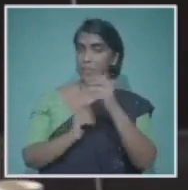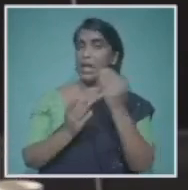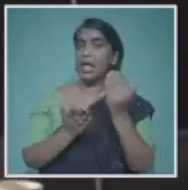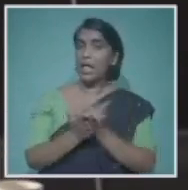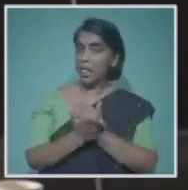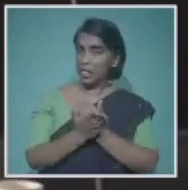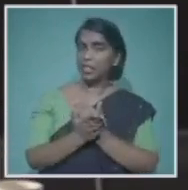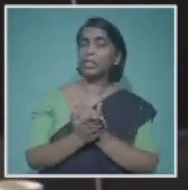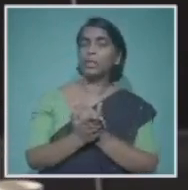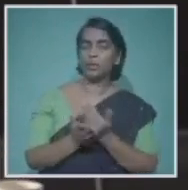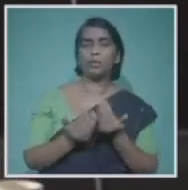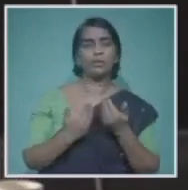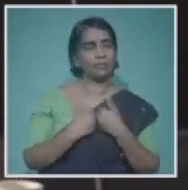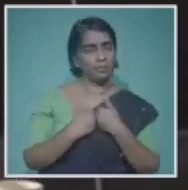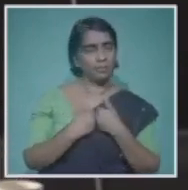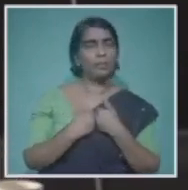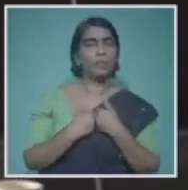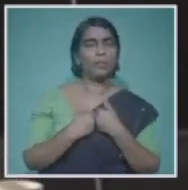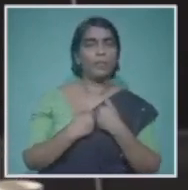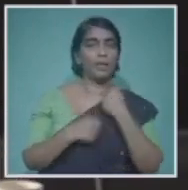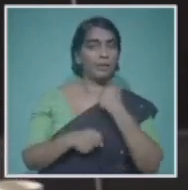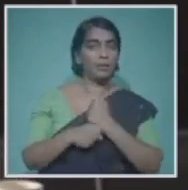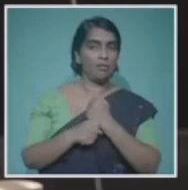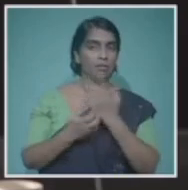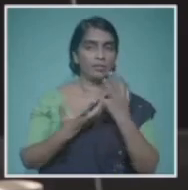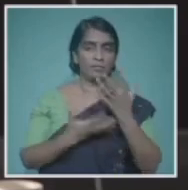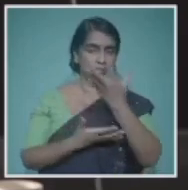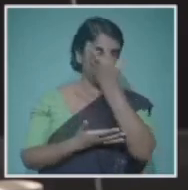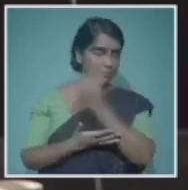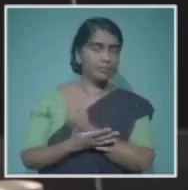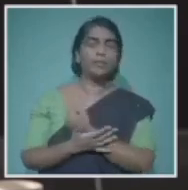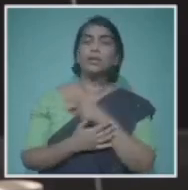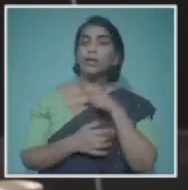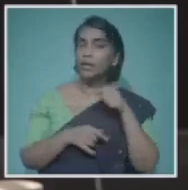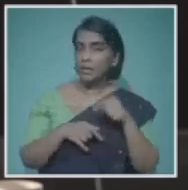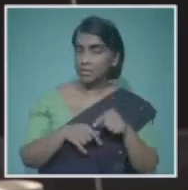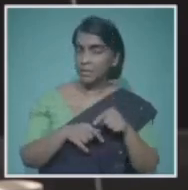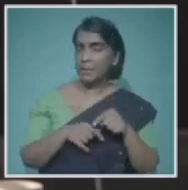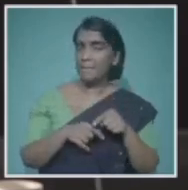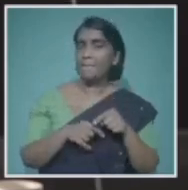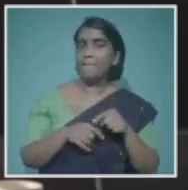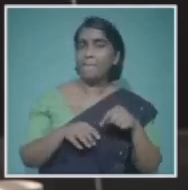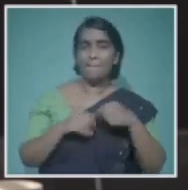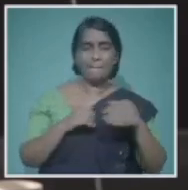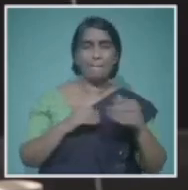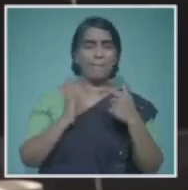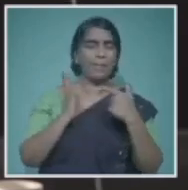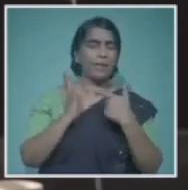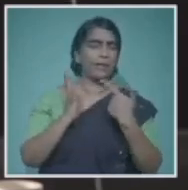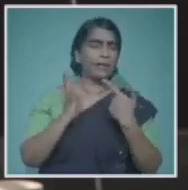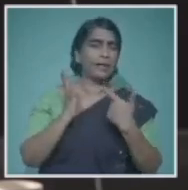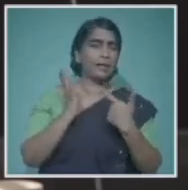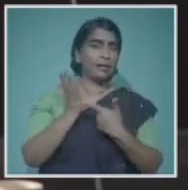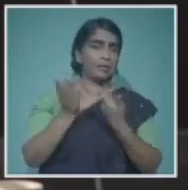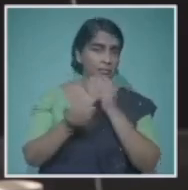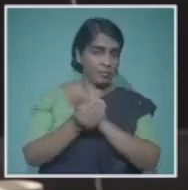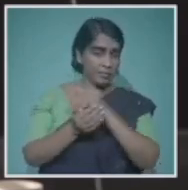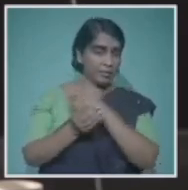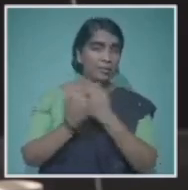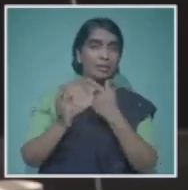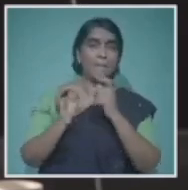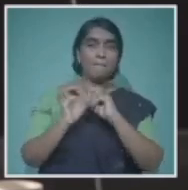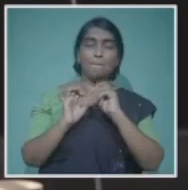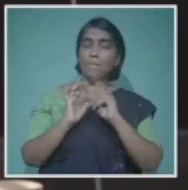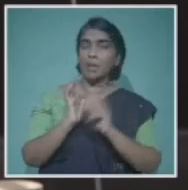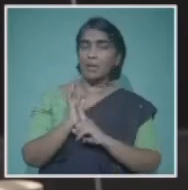ටික තමයි අපිට භාණ්ඩාගාරයට ලැබෙන්නේ කියලා. දැන් අද තිබ්බ ට්‍රෙෂරි බිල් ඔක්ෂන් එක